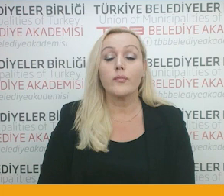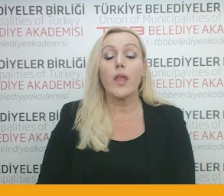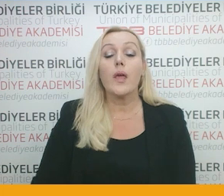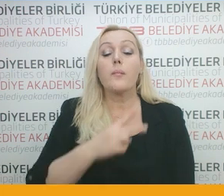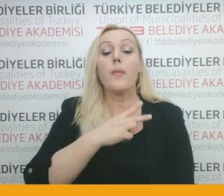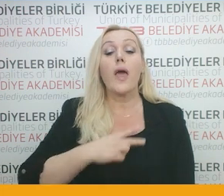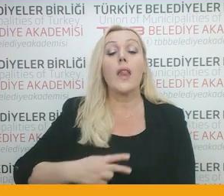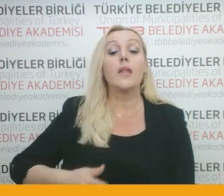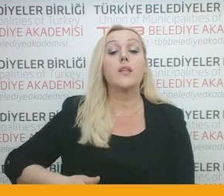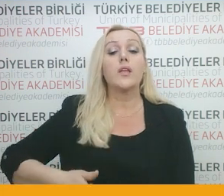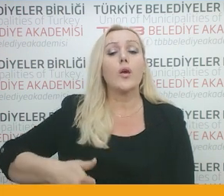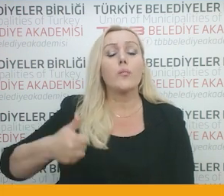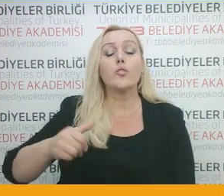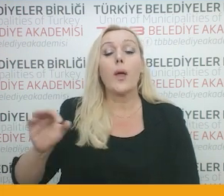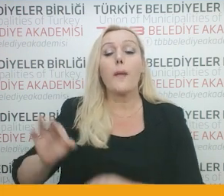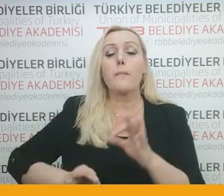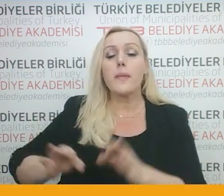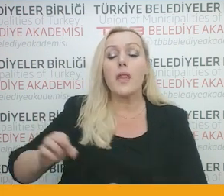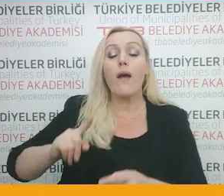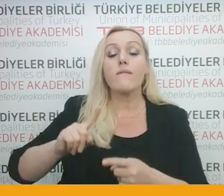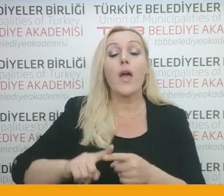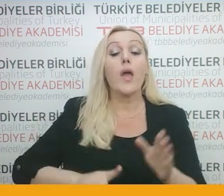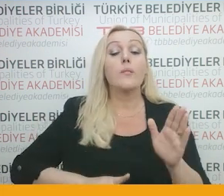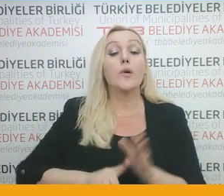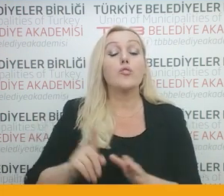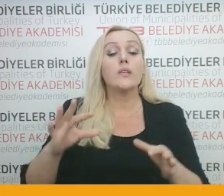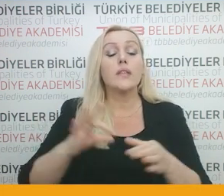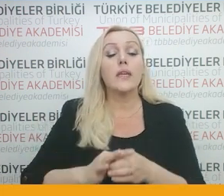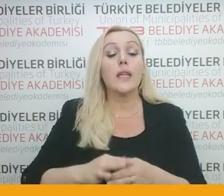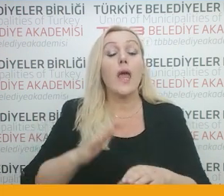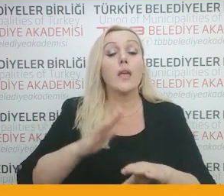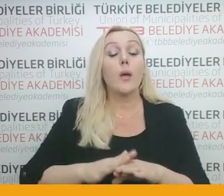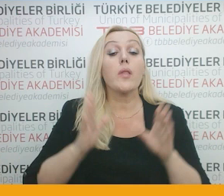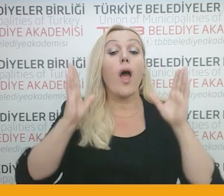Belediye başkanı stratejik plan ve performans programına göre yürütülen faaliyetleri